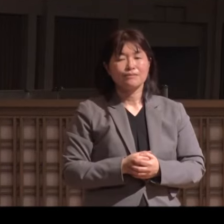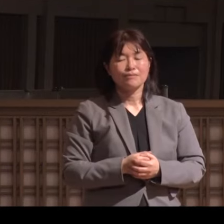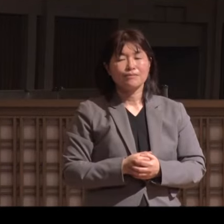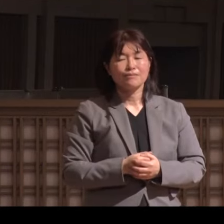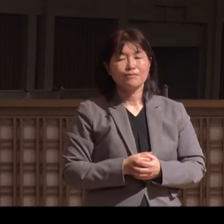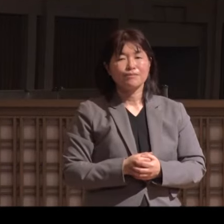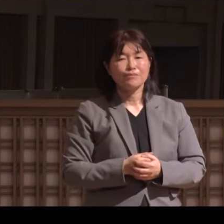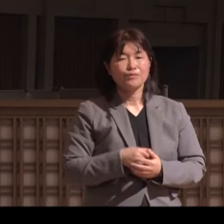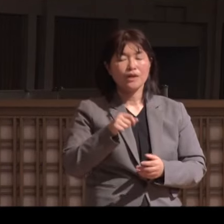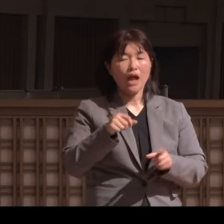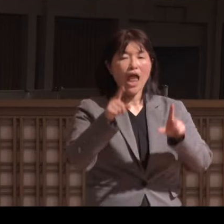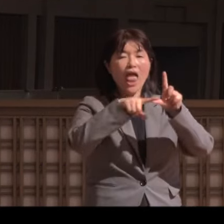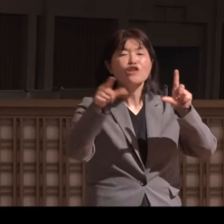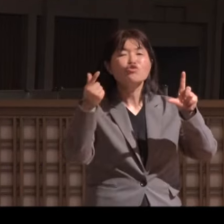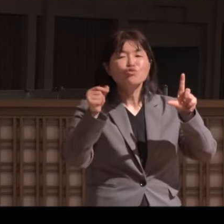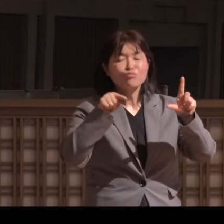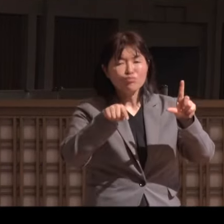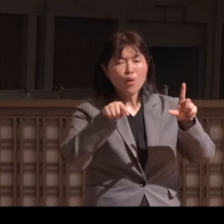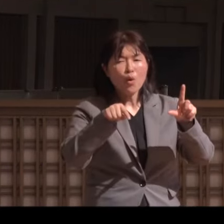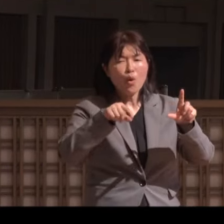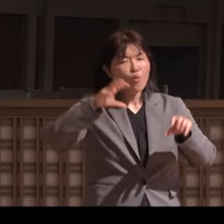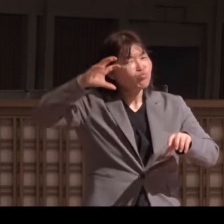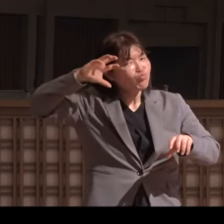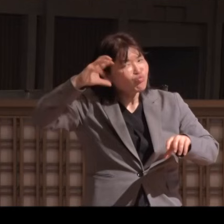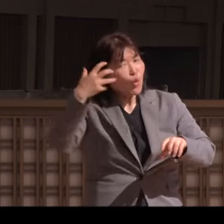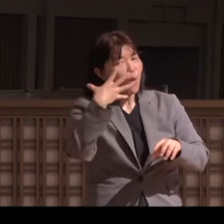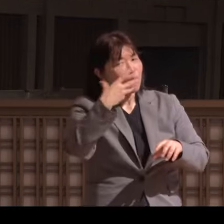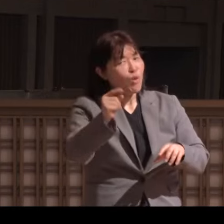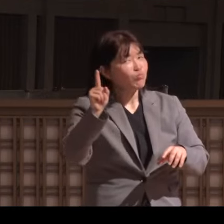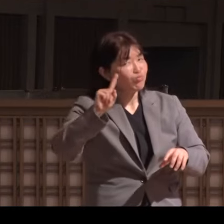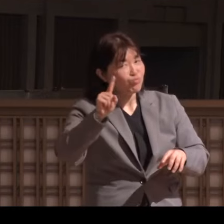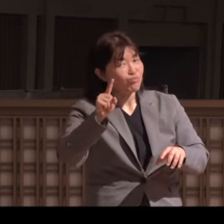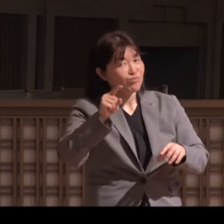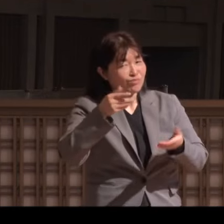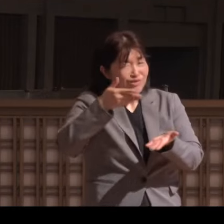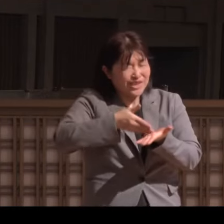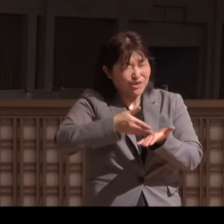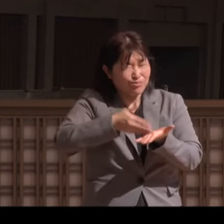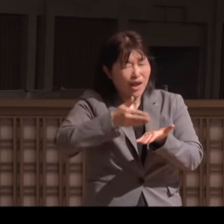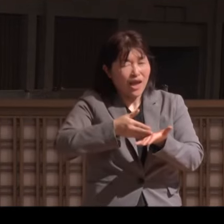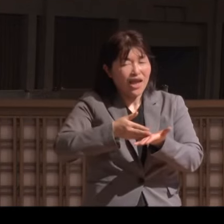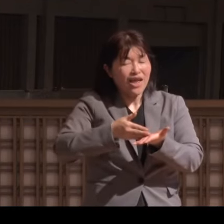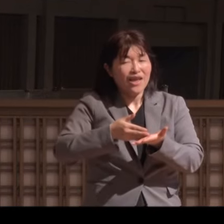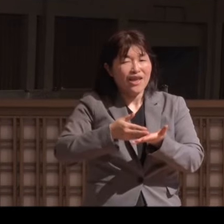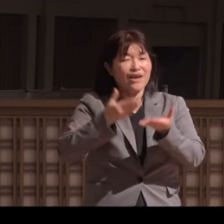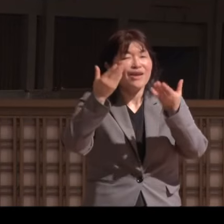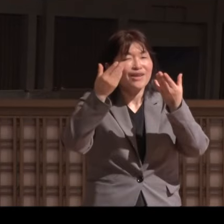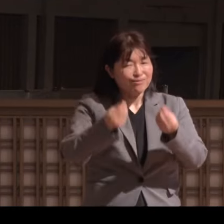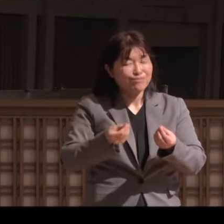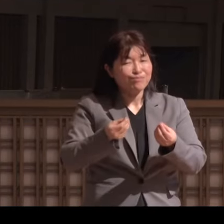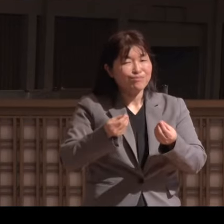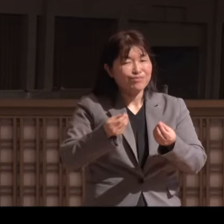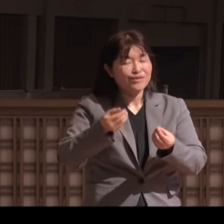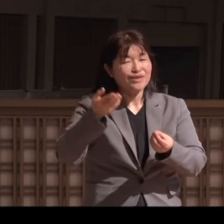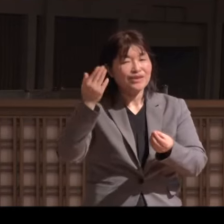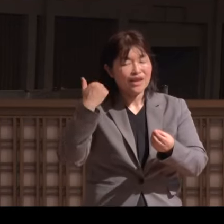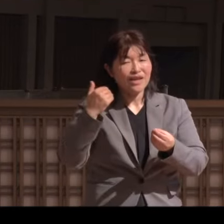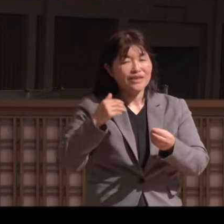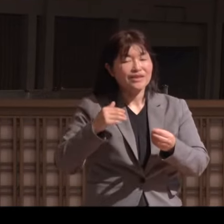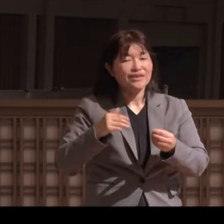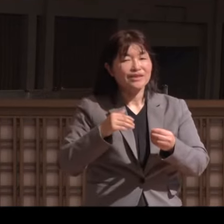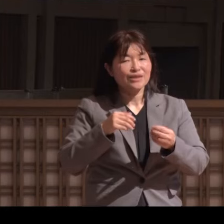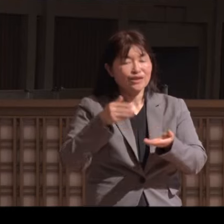もうエルモがどんだけすごいものなのかはいっぱい説明していただいたじゃないですか板さんもさっきあの